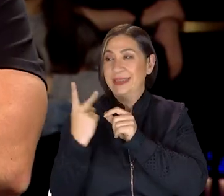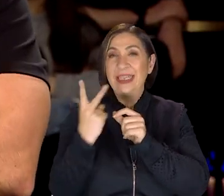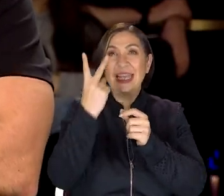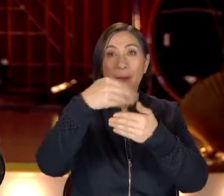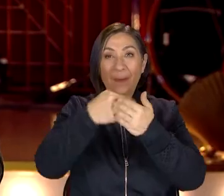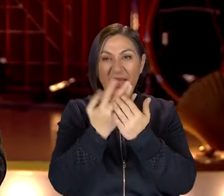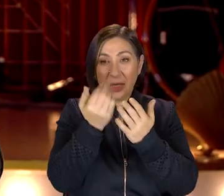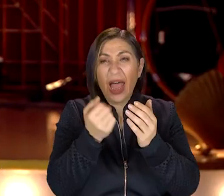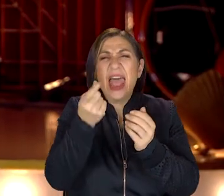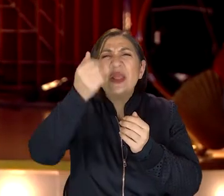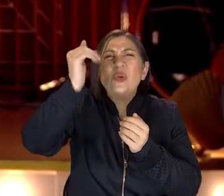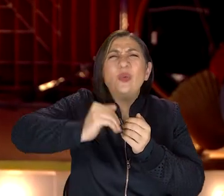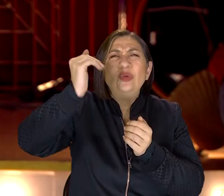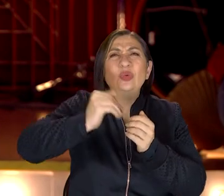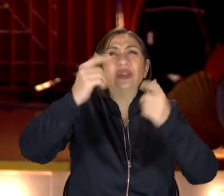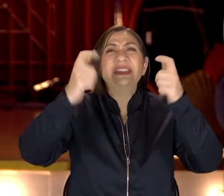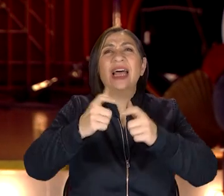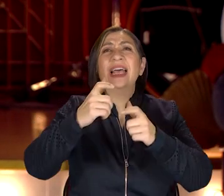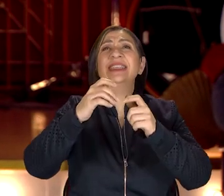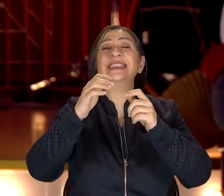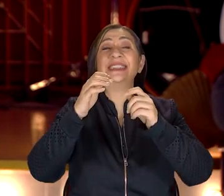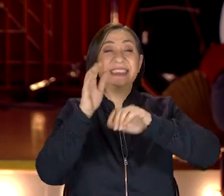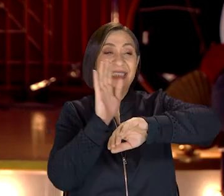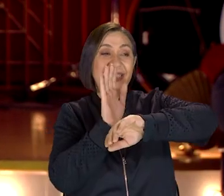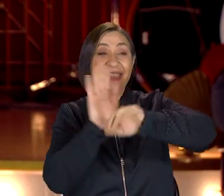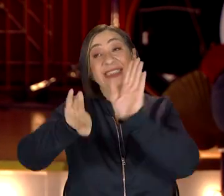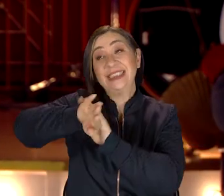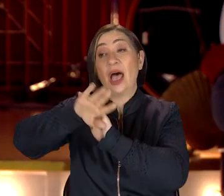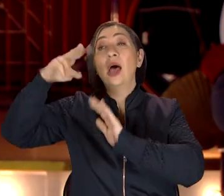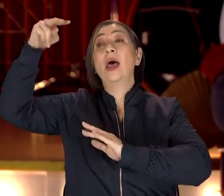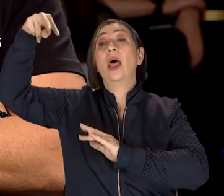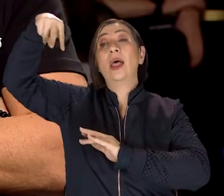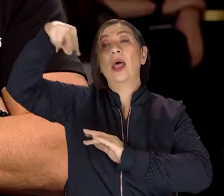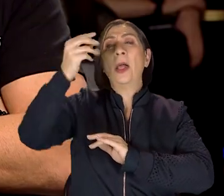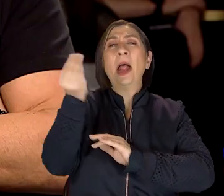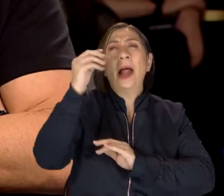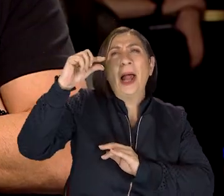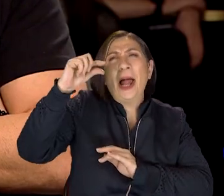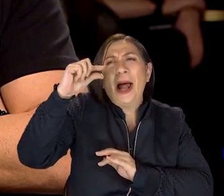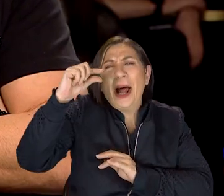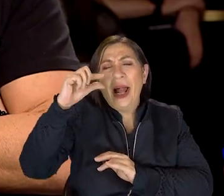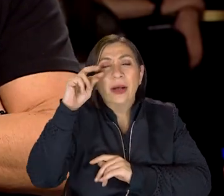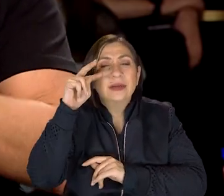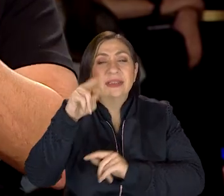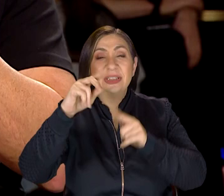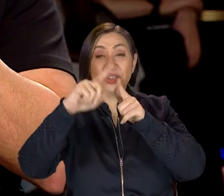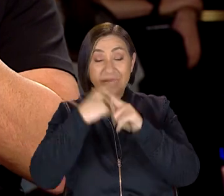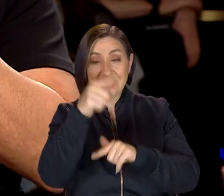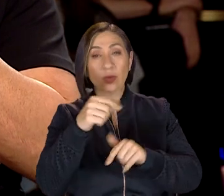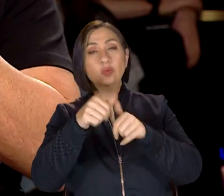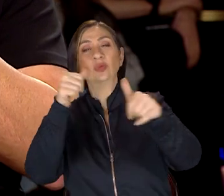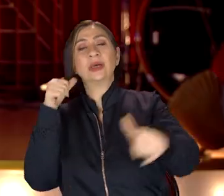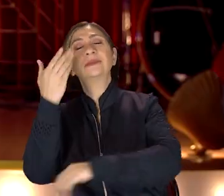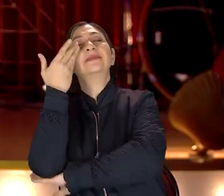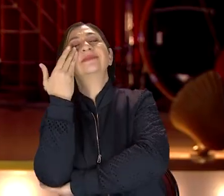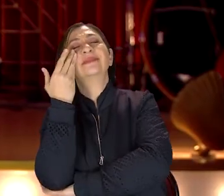aldık ama yerimiz en ucuz bölümden sahneye sağ en üst köşeden bakan bir yerdeydi. Bize küçücük gözüken Jackson'ı uzaktan